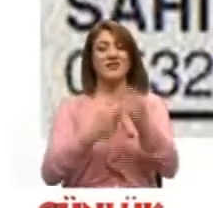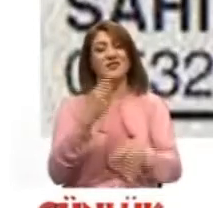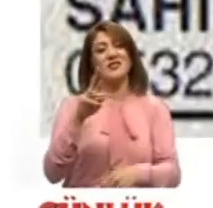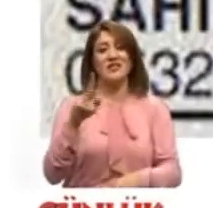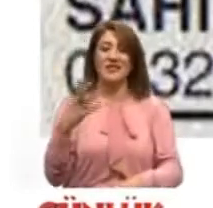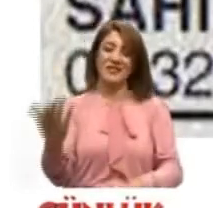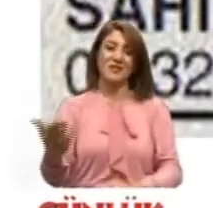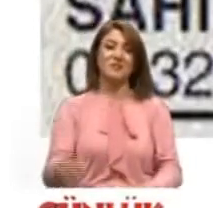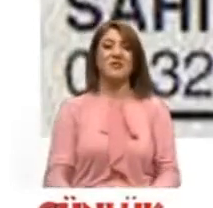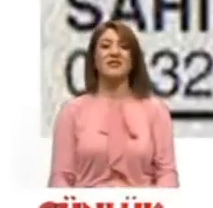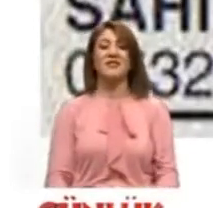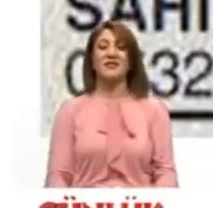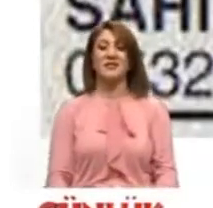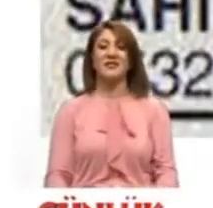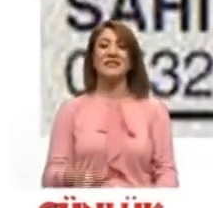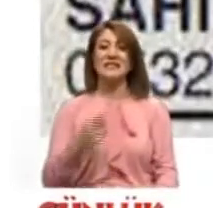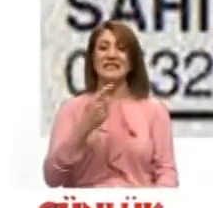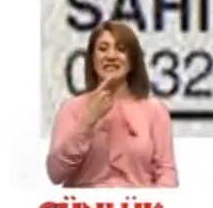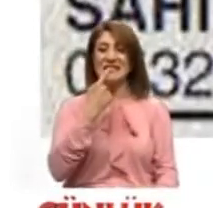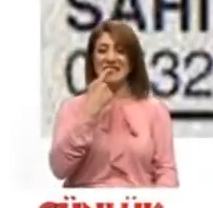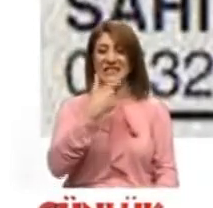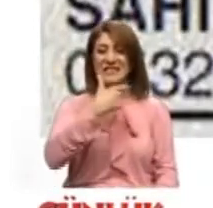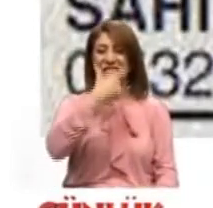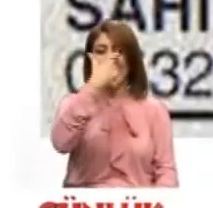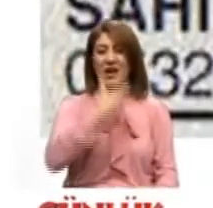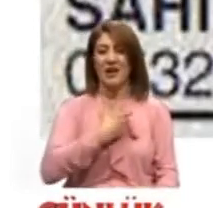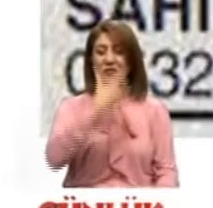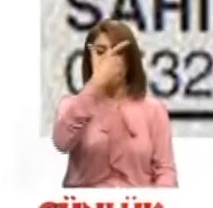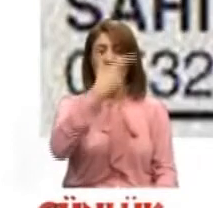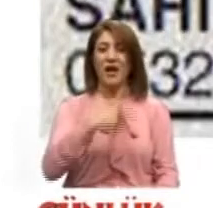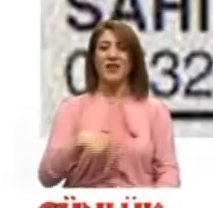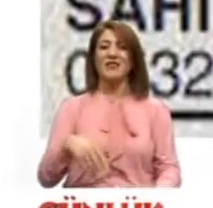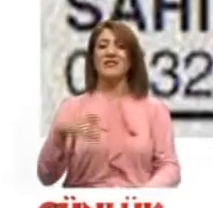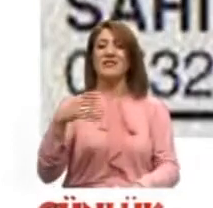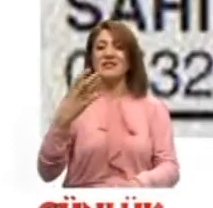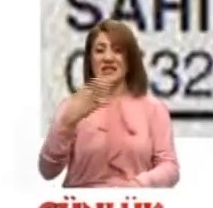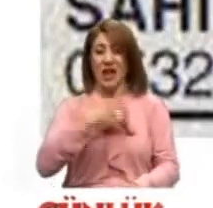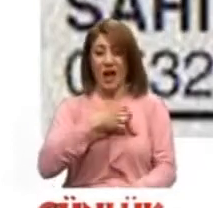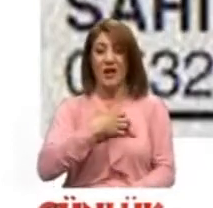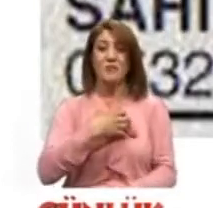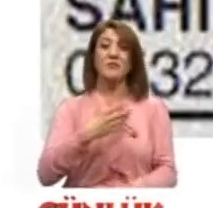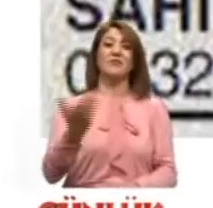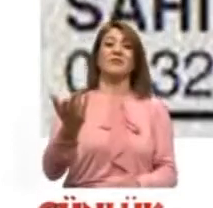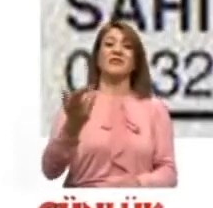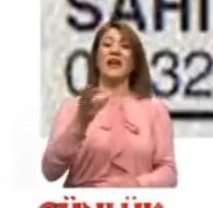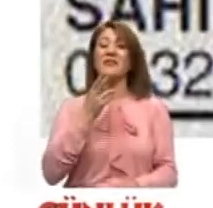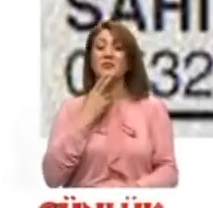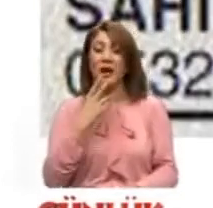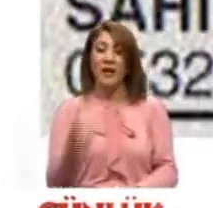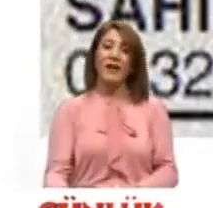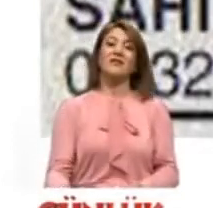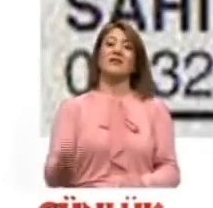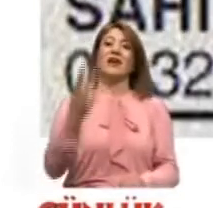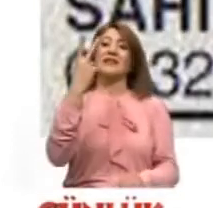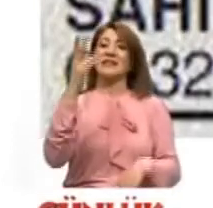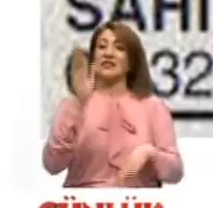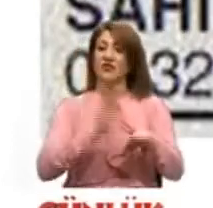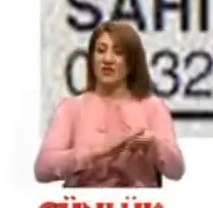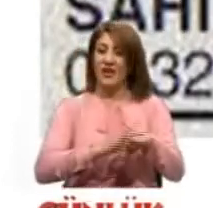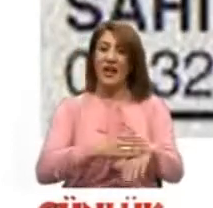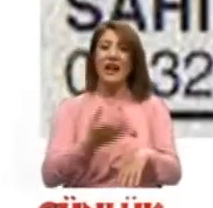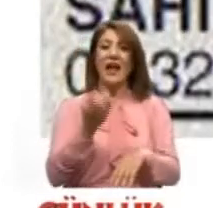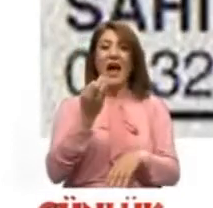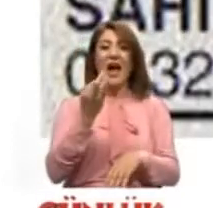Bu da güzel. Takma diş sahibinden temiz ikinci el. Ha, bayandan takma az kullanılmış.